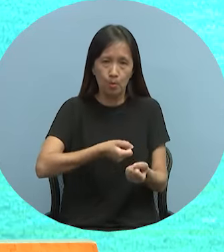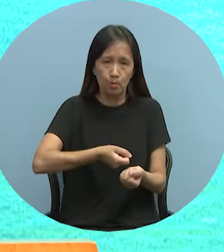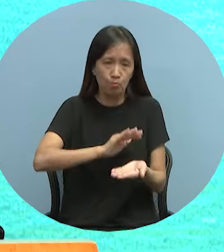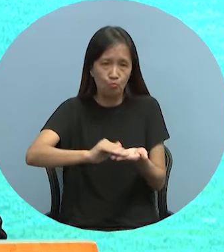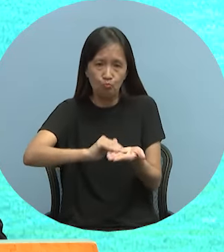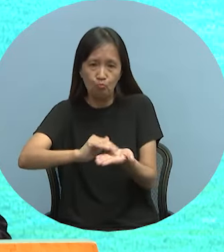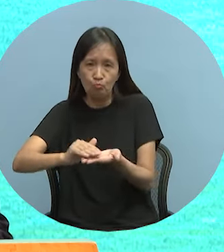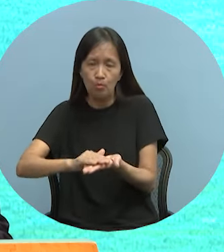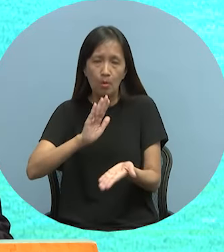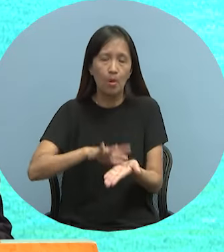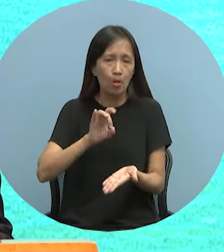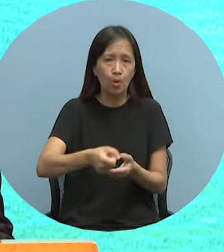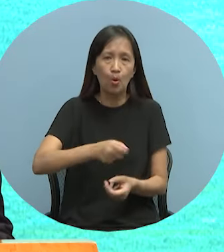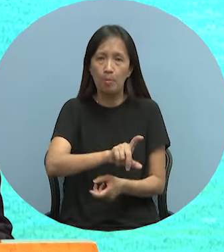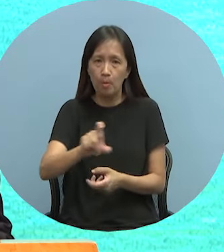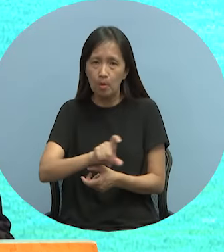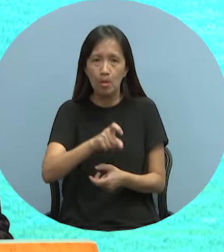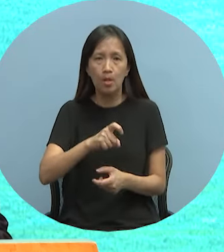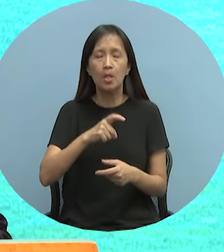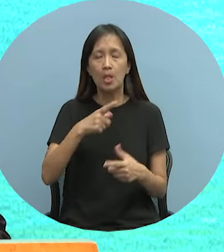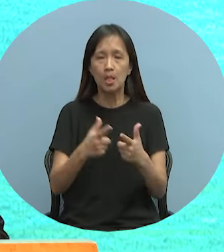咧係要做適當嘅管控。